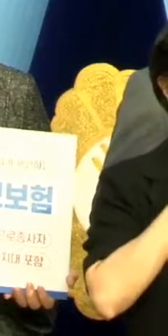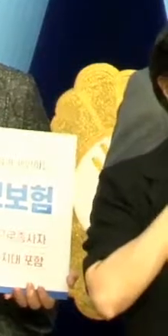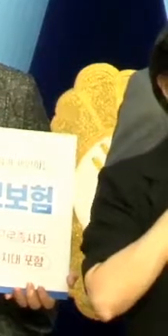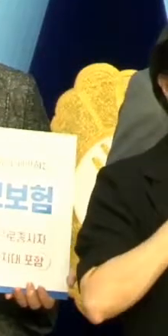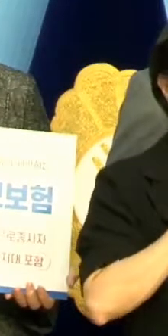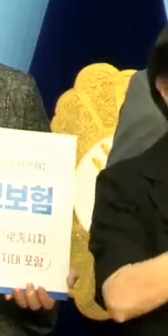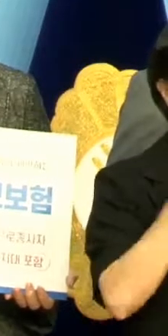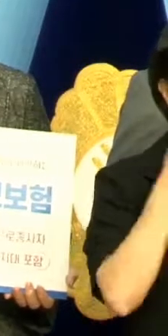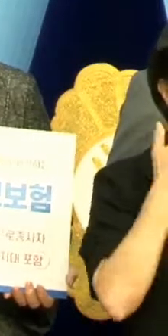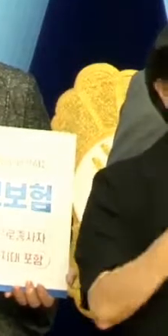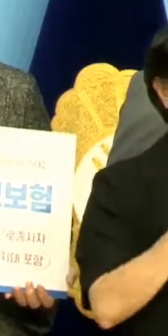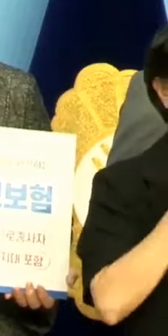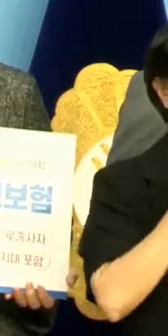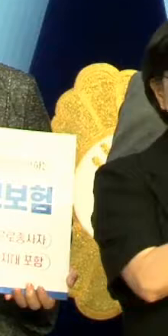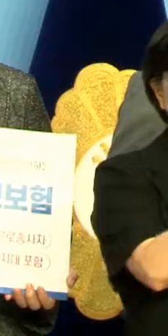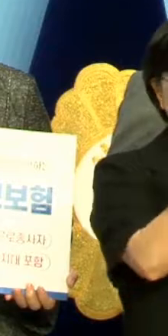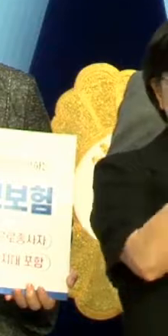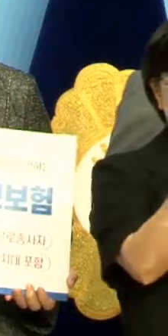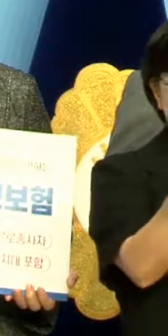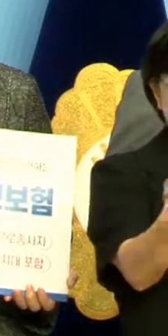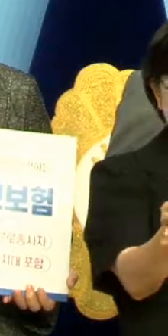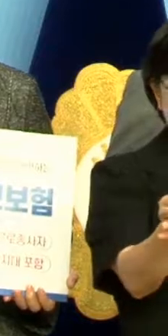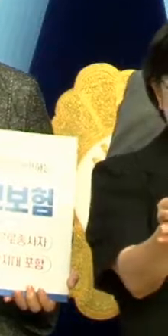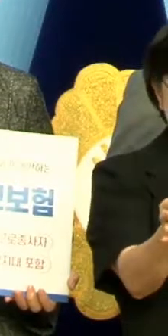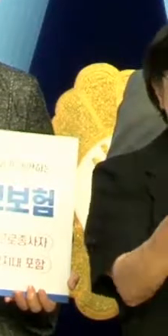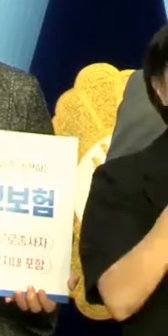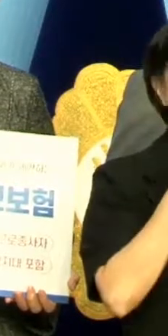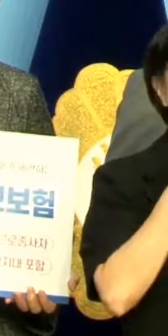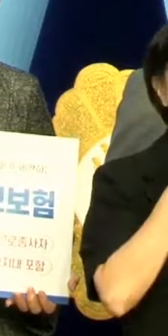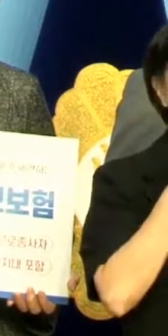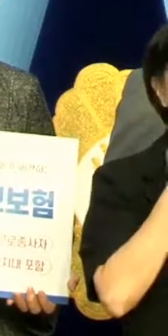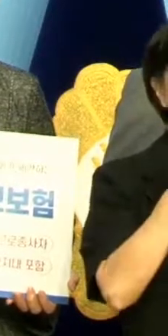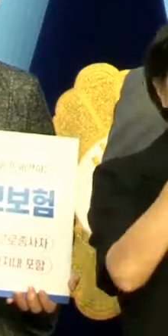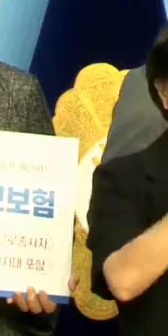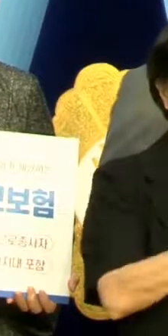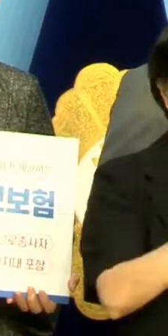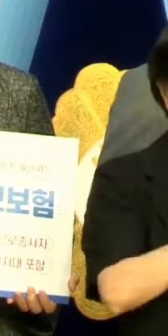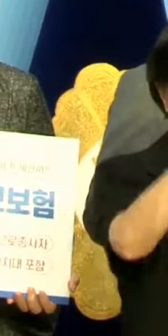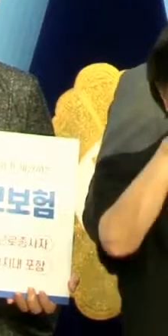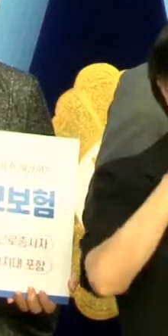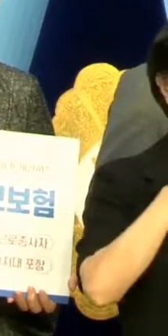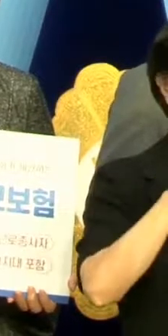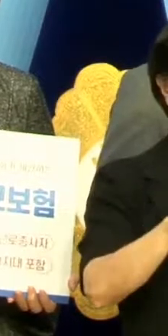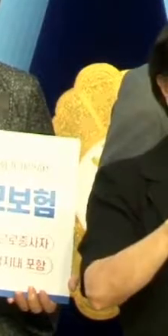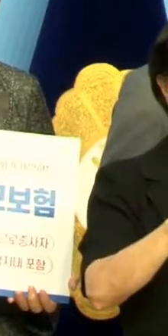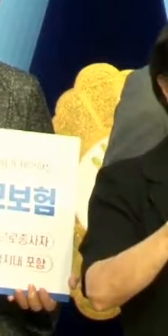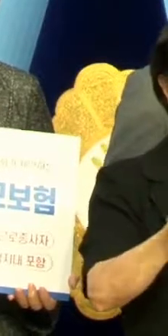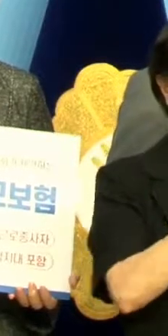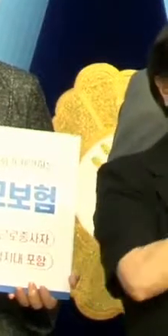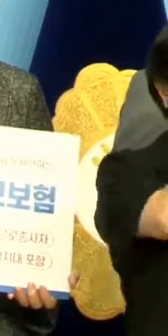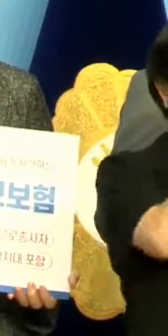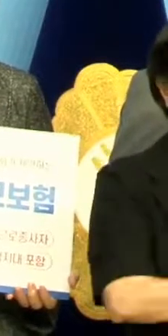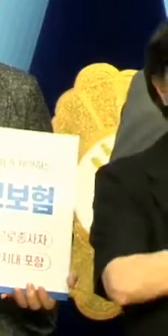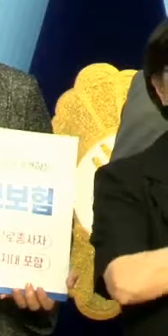사유 없는 양육비 d 채우자 에 대해서는 출국 금지는 물론 채무자 명단공개